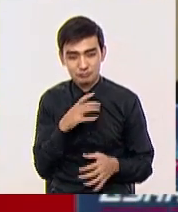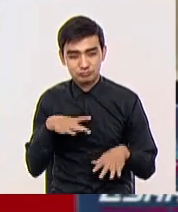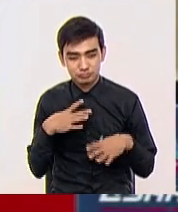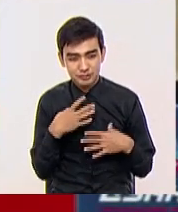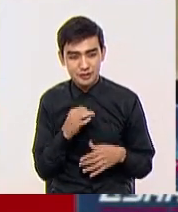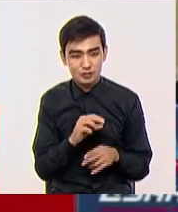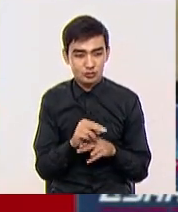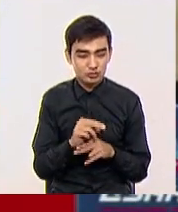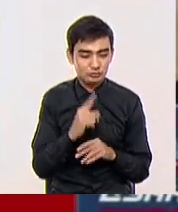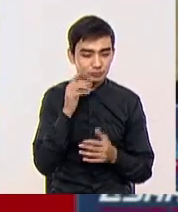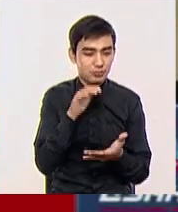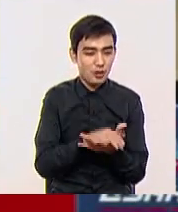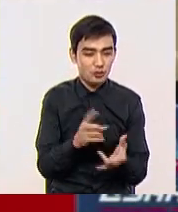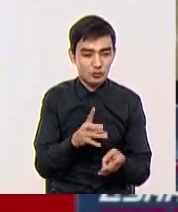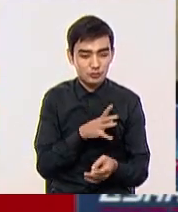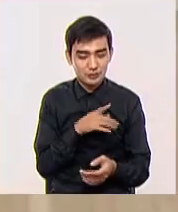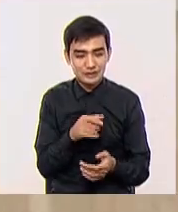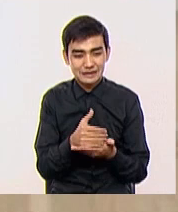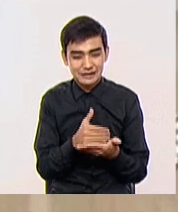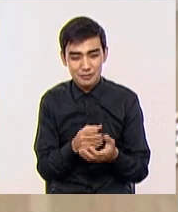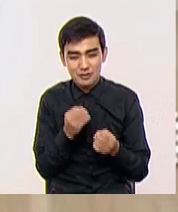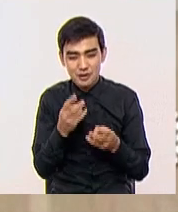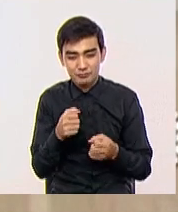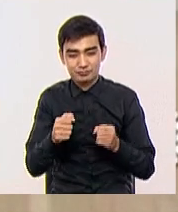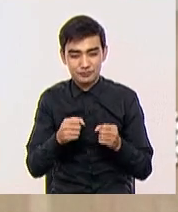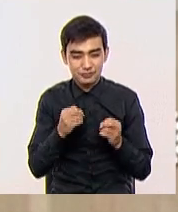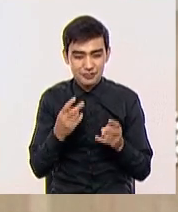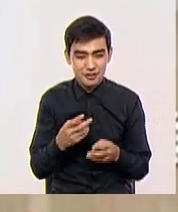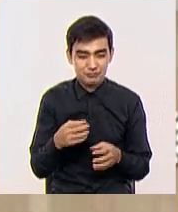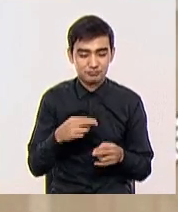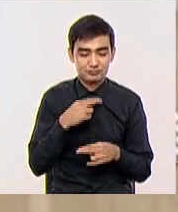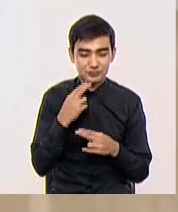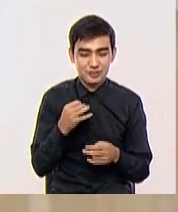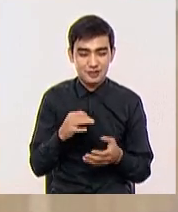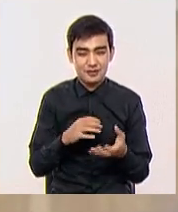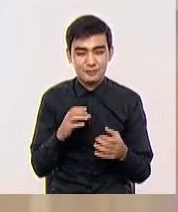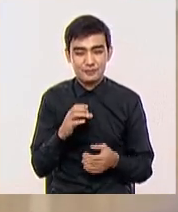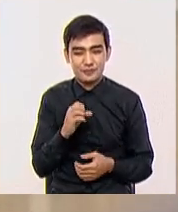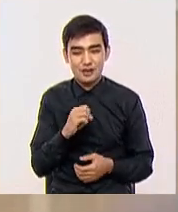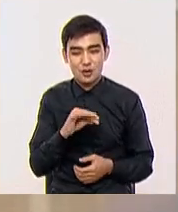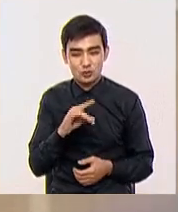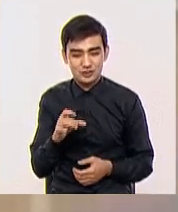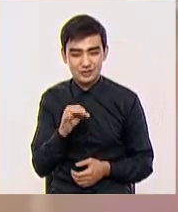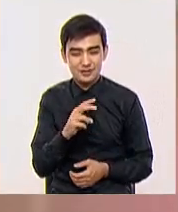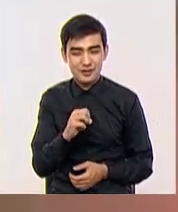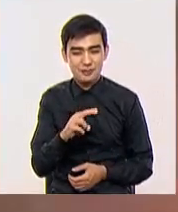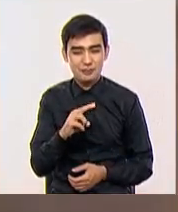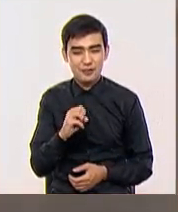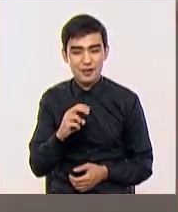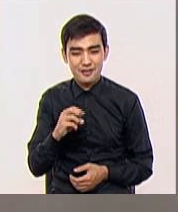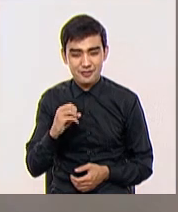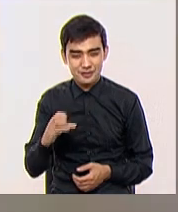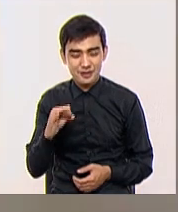Им пришлось познакомиться с бортовыми системами, устройством, оборудованием «Союза» и МКС, а также пройти физическую